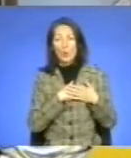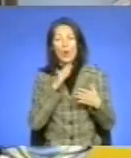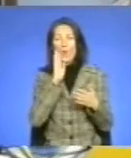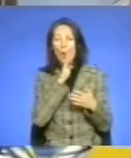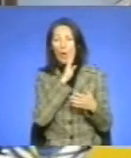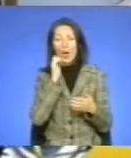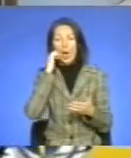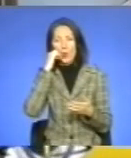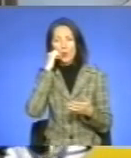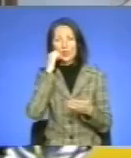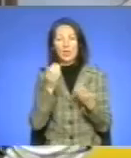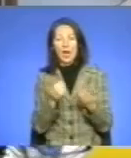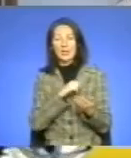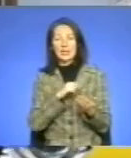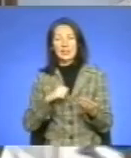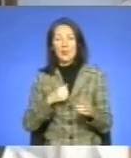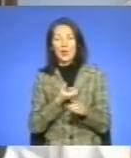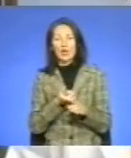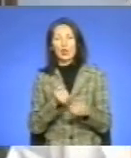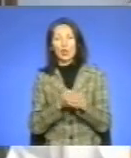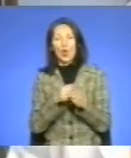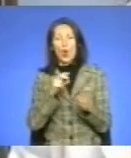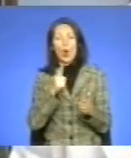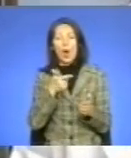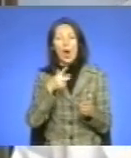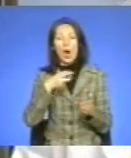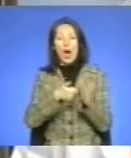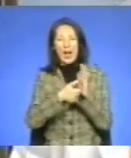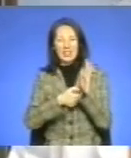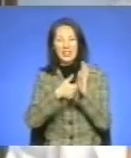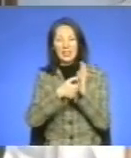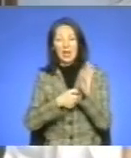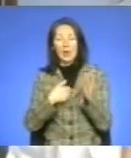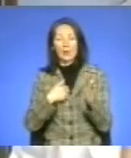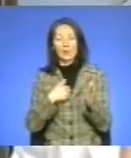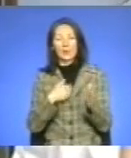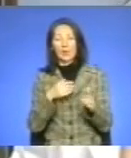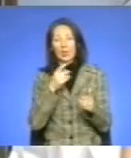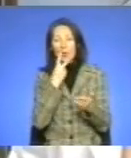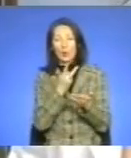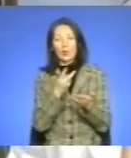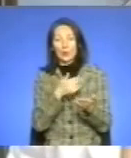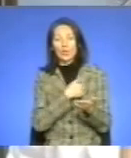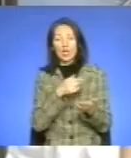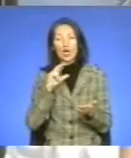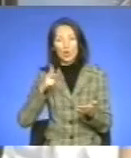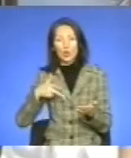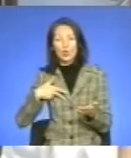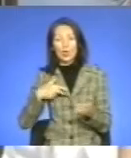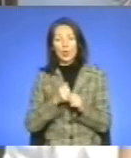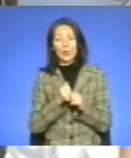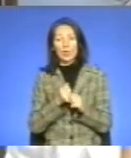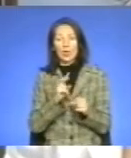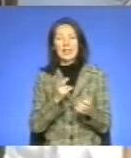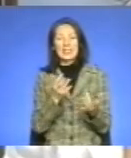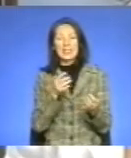бабуся. Але саме до полімерної глини мене підштовхнула моя молодша дочка. Як називається це мистецтво і скільки